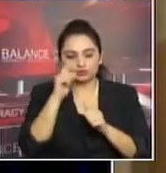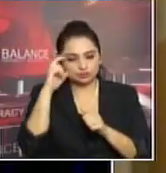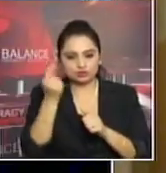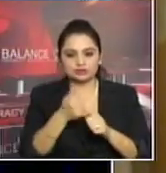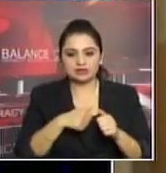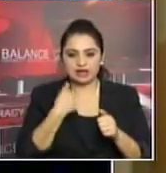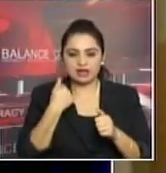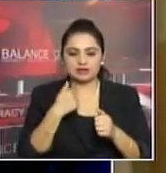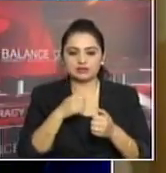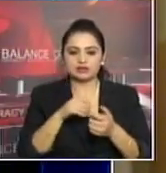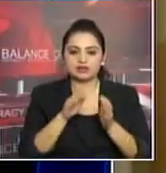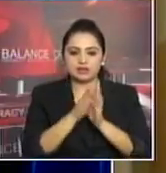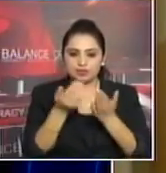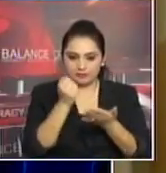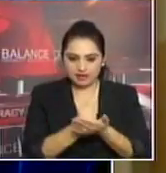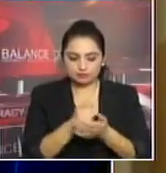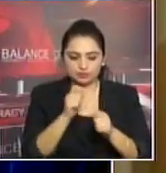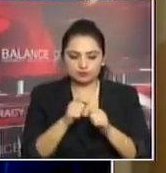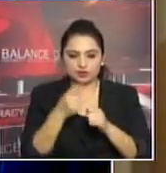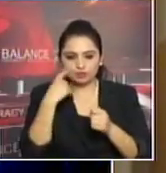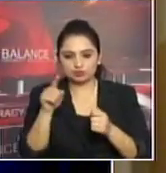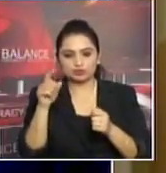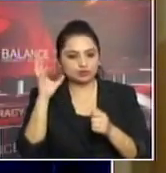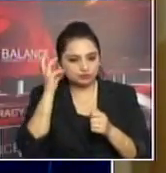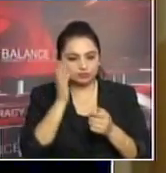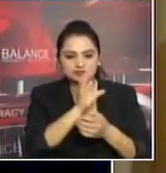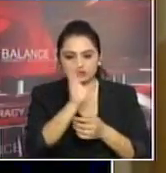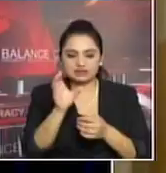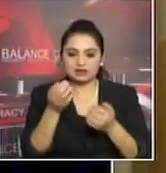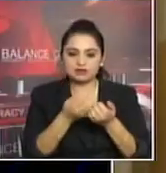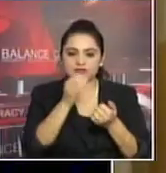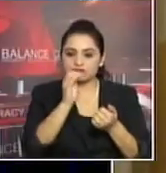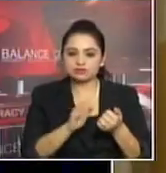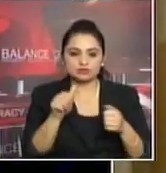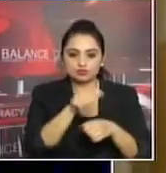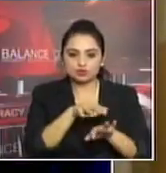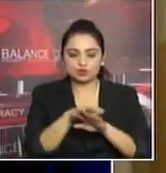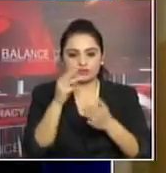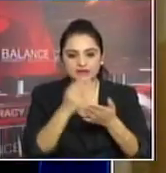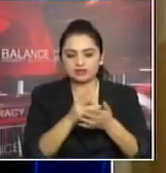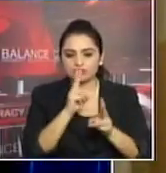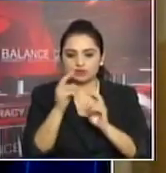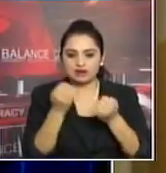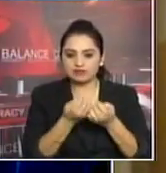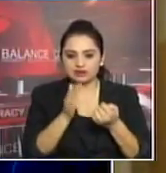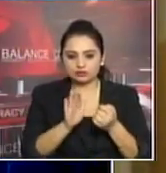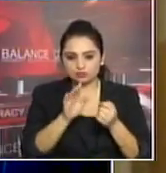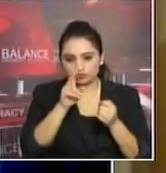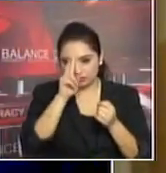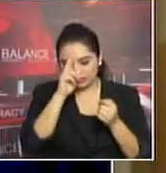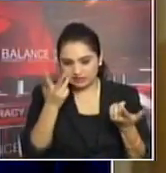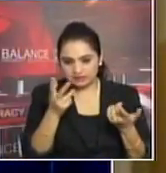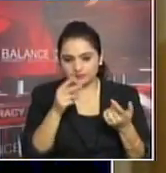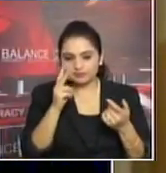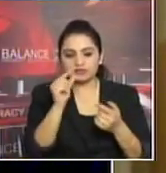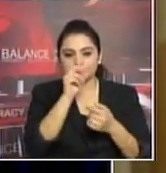आफ्नो पासपोर्ट बनाउने देखि लिएर आफ्नो विदेश यात्रा तय गर्न सक्छन् तिनीहरुको लागि मात्रै कुरा गरिरहेका छौं। यसमा पनि हामीले सायद छलफल